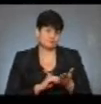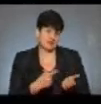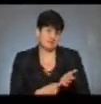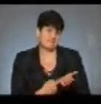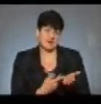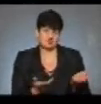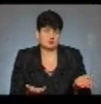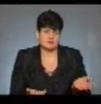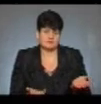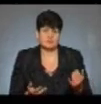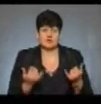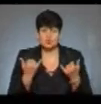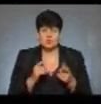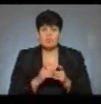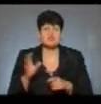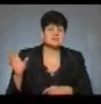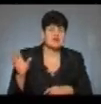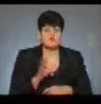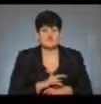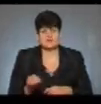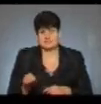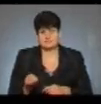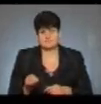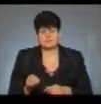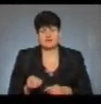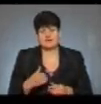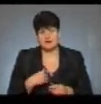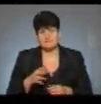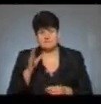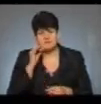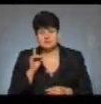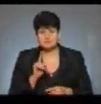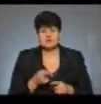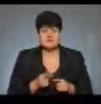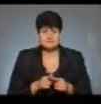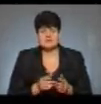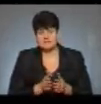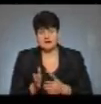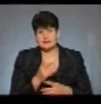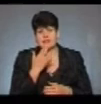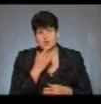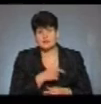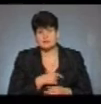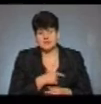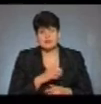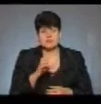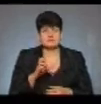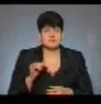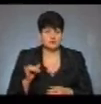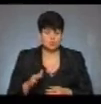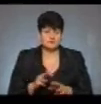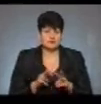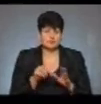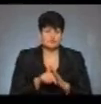підтвердженням. Сьогодні борються всі, і це, я вважаю, це вихід. Народні депутати, Служба безпеки, Міністерство внутрішніх